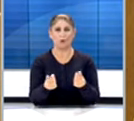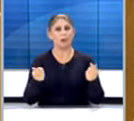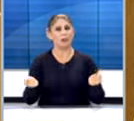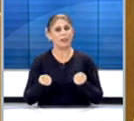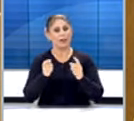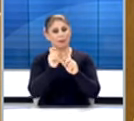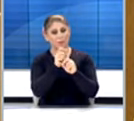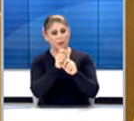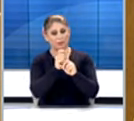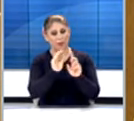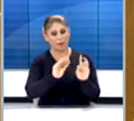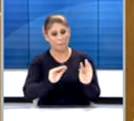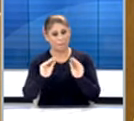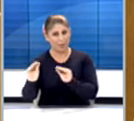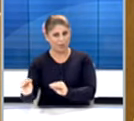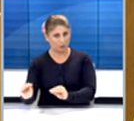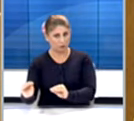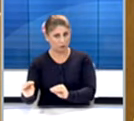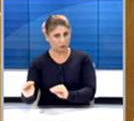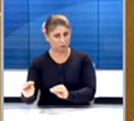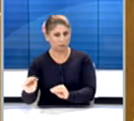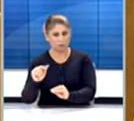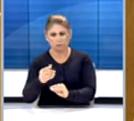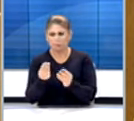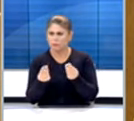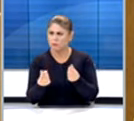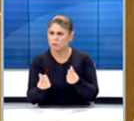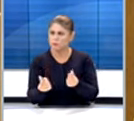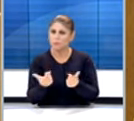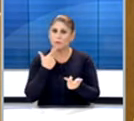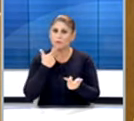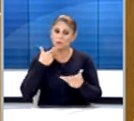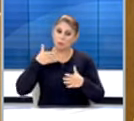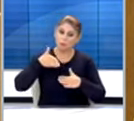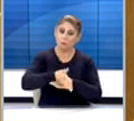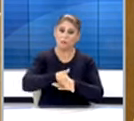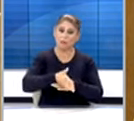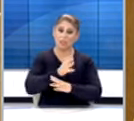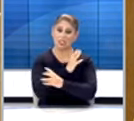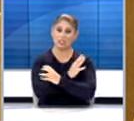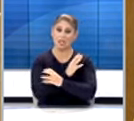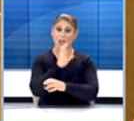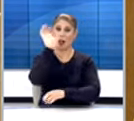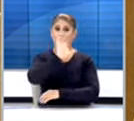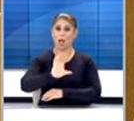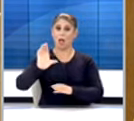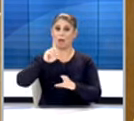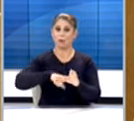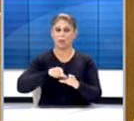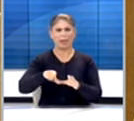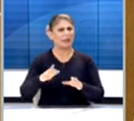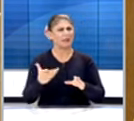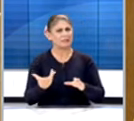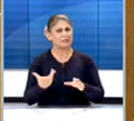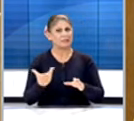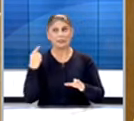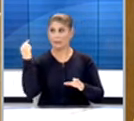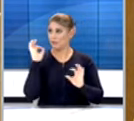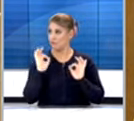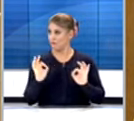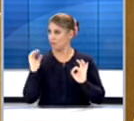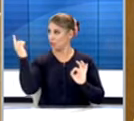ψηφιακής μετάβασης, ένα τρόπο που προκάλεσε την παρέμβαση της Ευρωπαίας Εισαγγελέως. Οφείλεται σε κάποιο φυσικό φαινόμενο